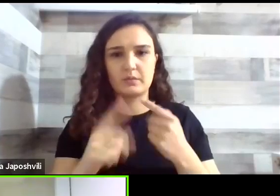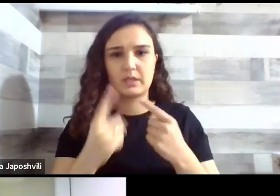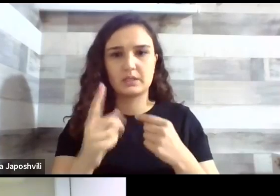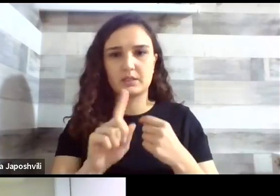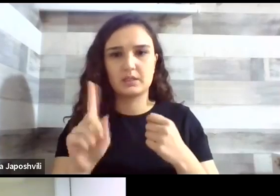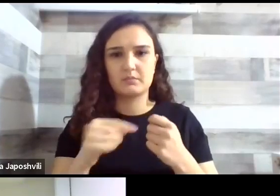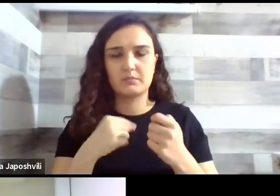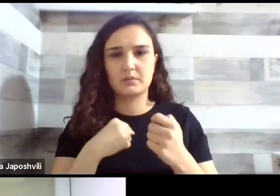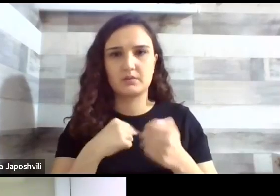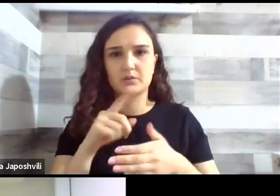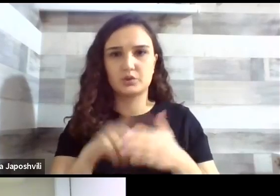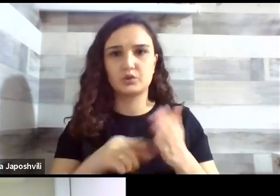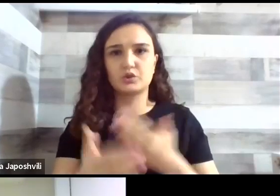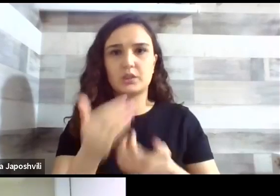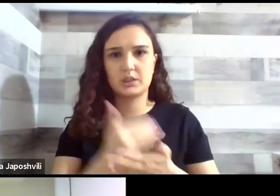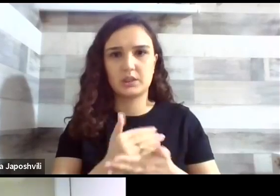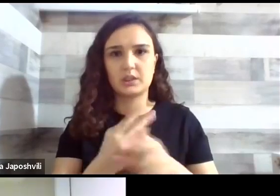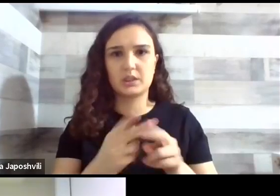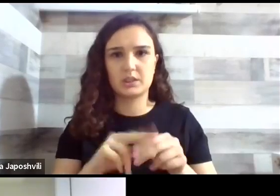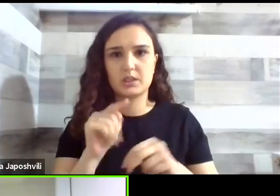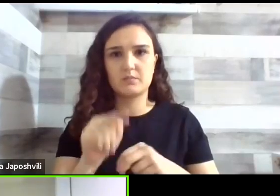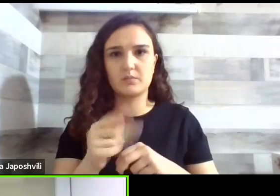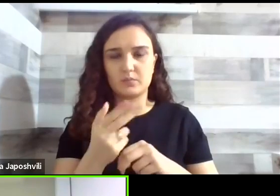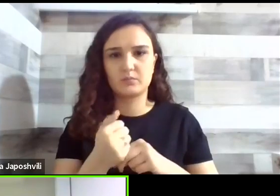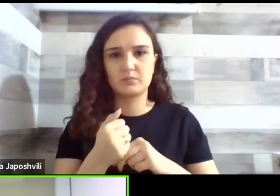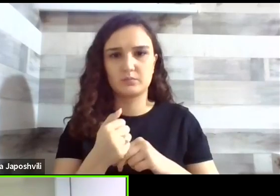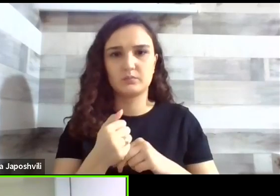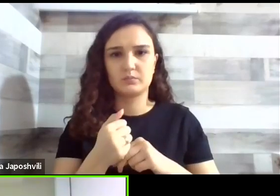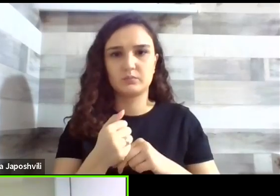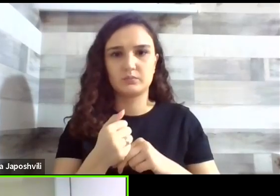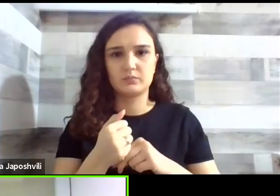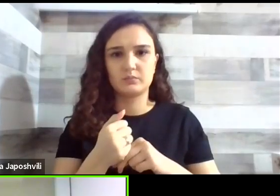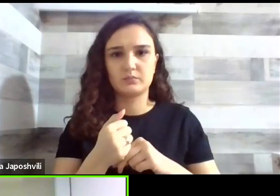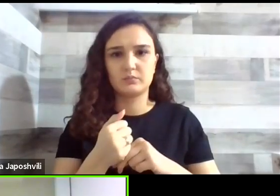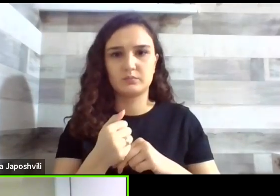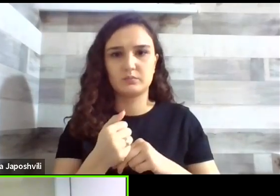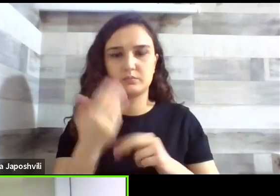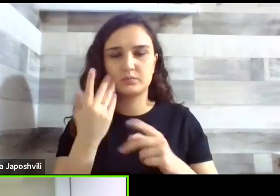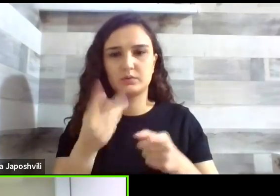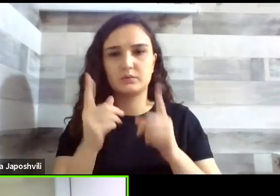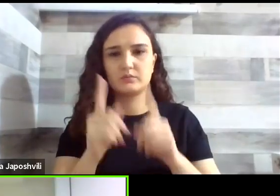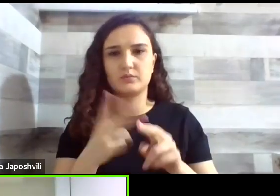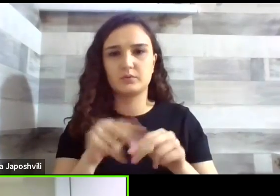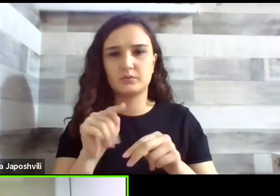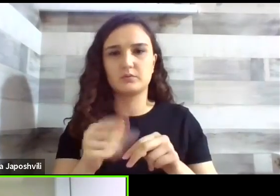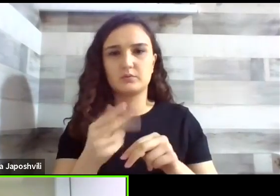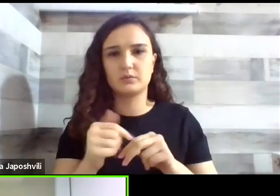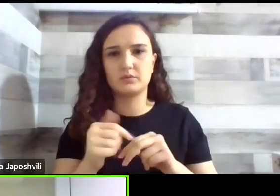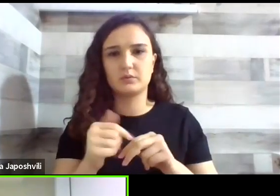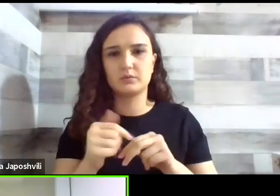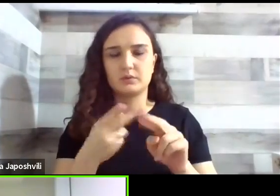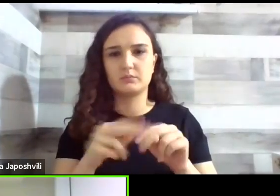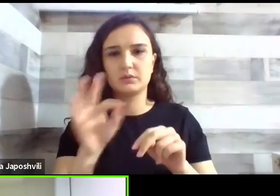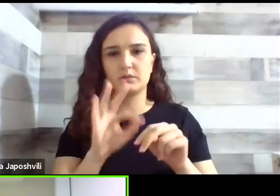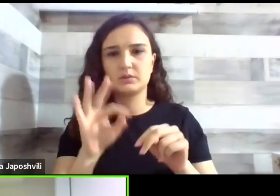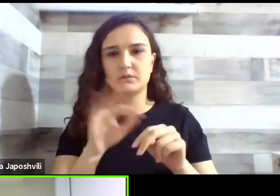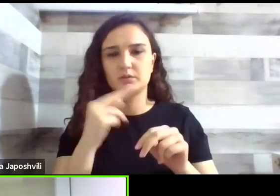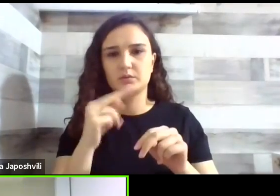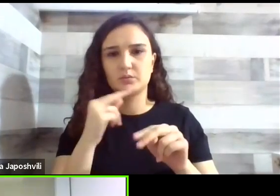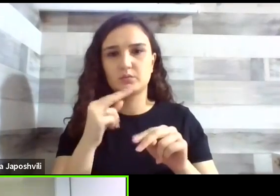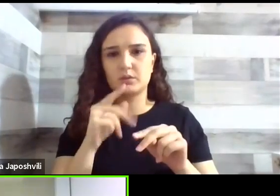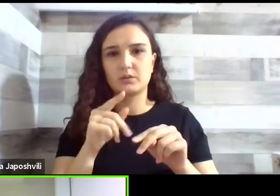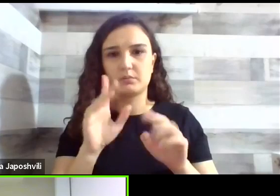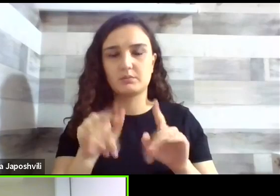და შედეგიც ამან მოიტანა, არა? ამას გავაკეთე. შედეგის სინამდვილეში ამასაც dia, amazat gavem acolo curat